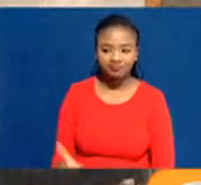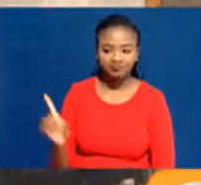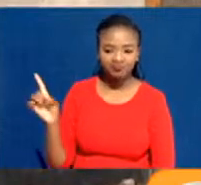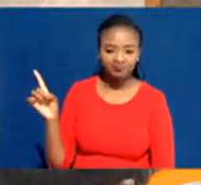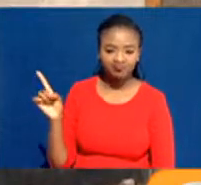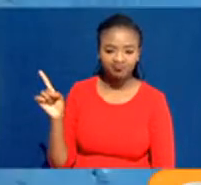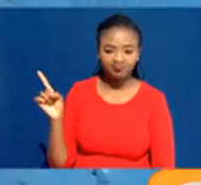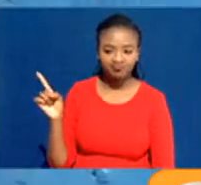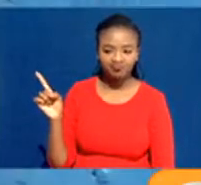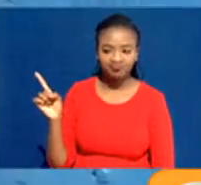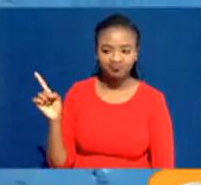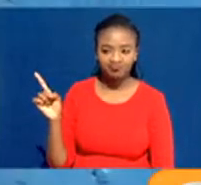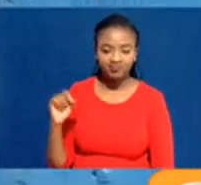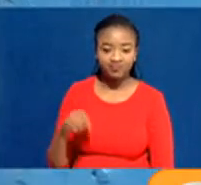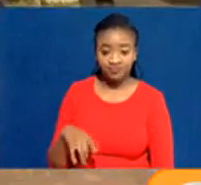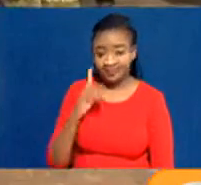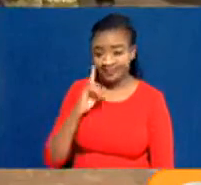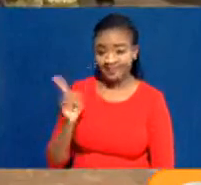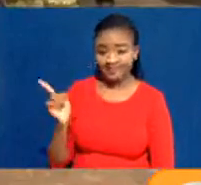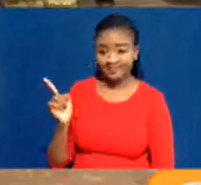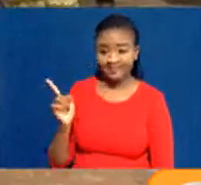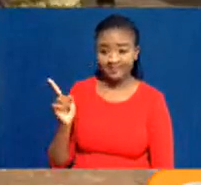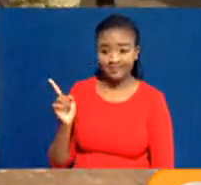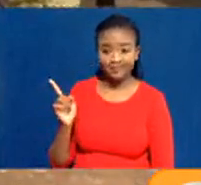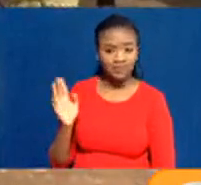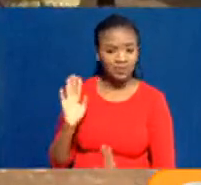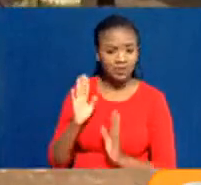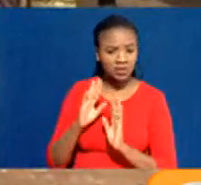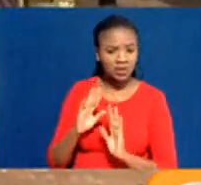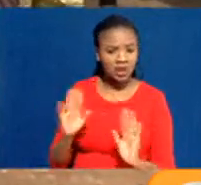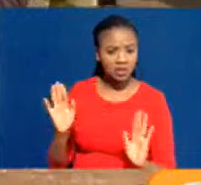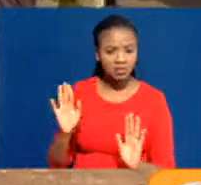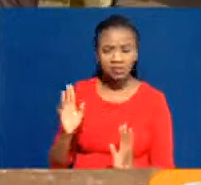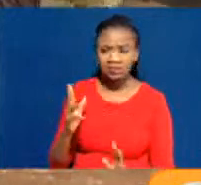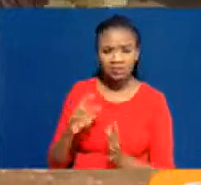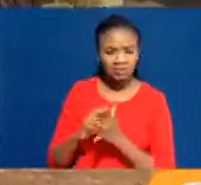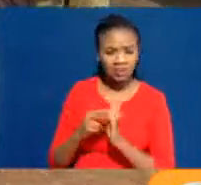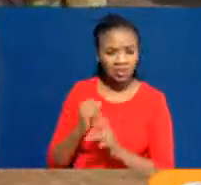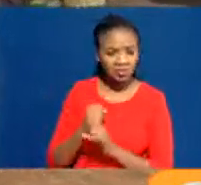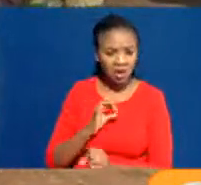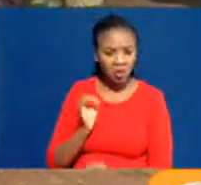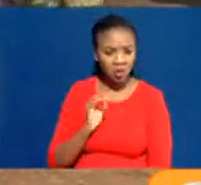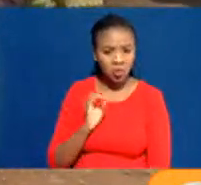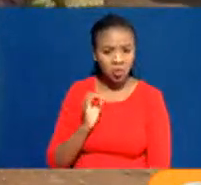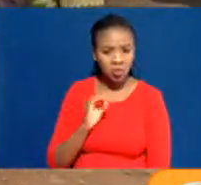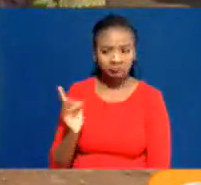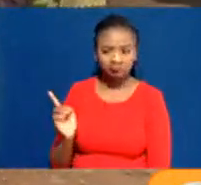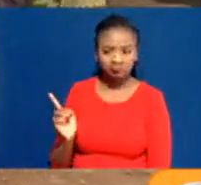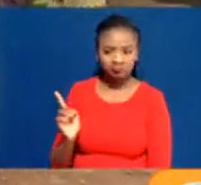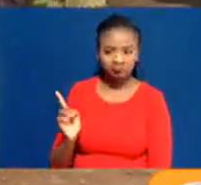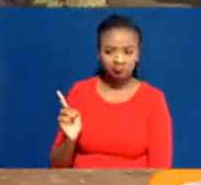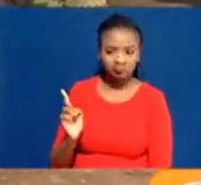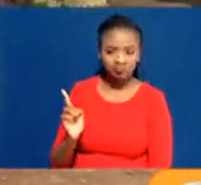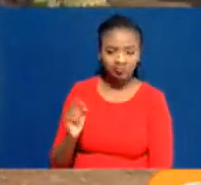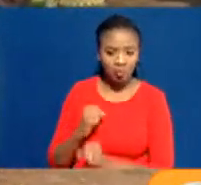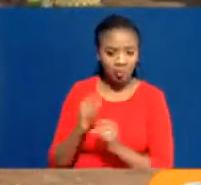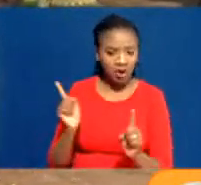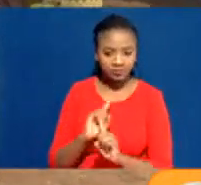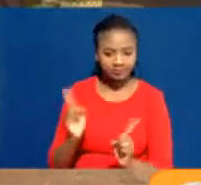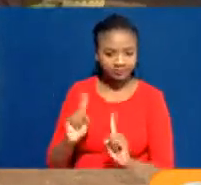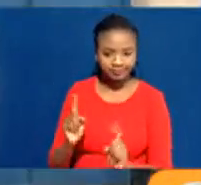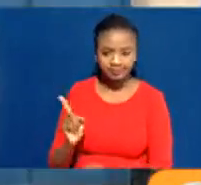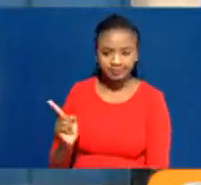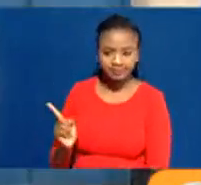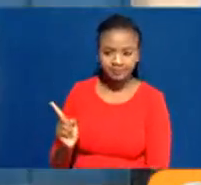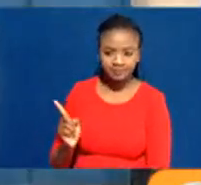cha walimu cha Garissa tunakaribishwa na mandhari tulivu, ishara tosha shughuli imesitishwa kufuatia mgomo unaoendelea hapa kwa madai ya kutolipwa